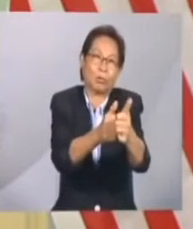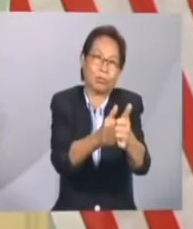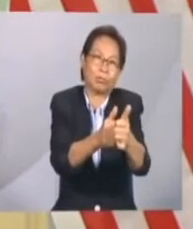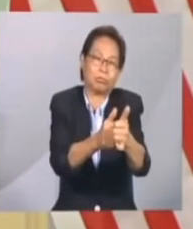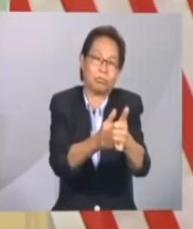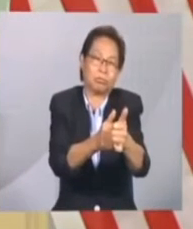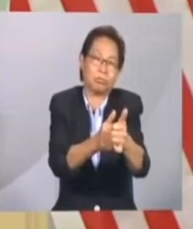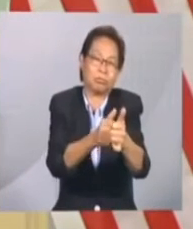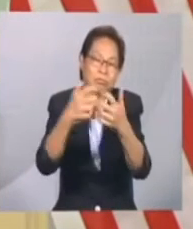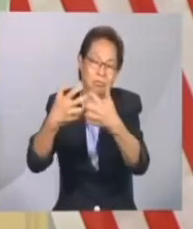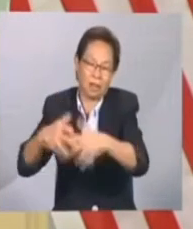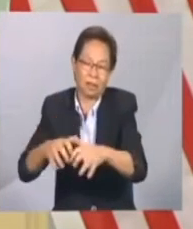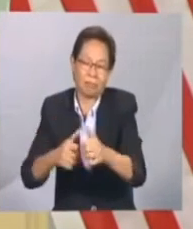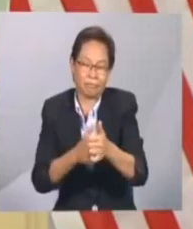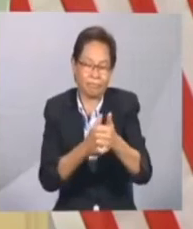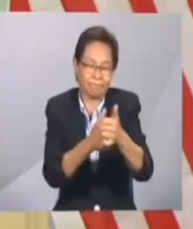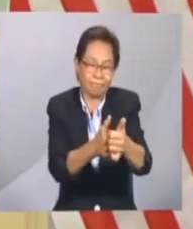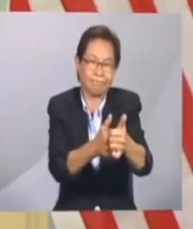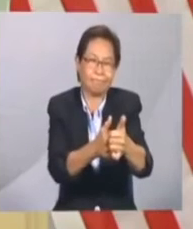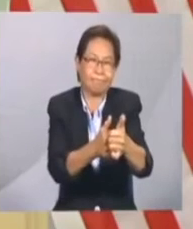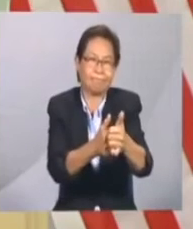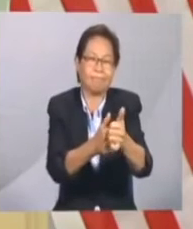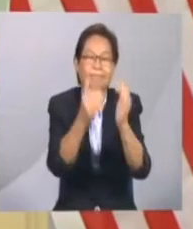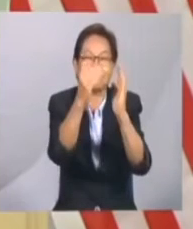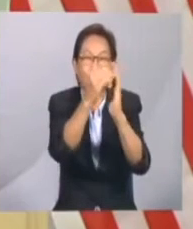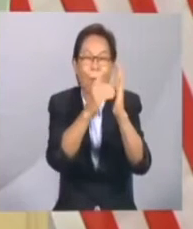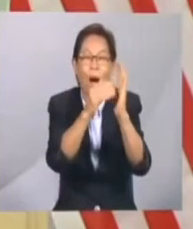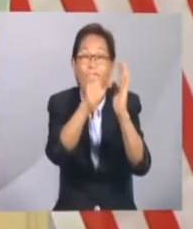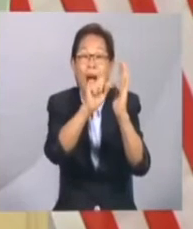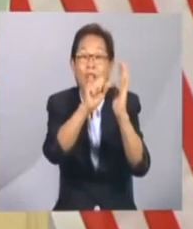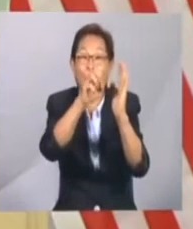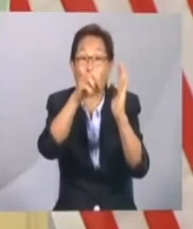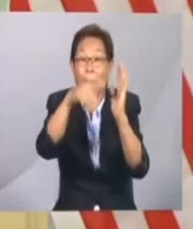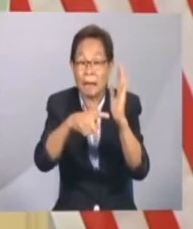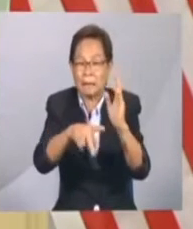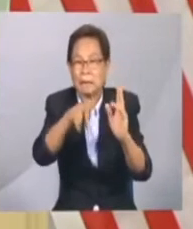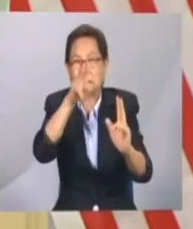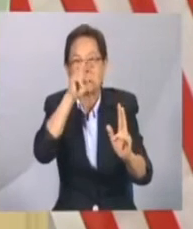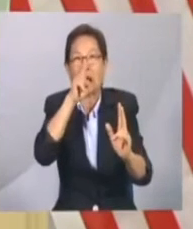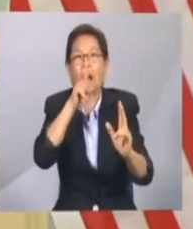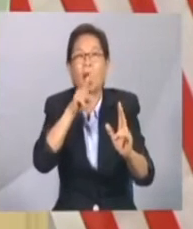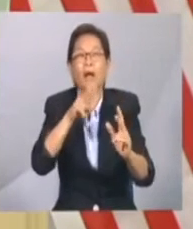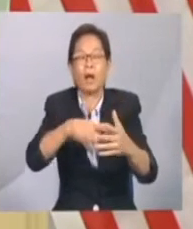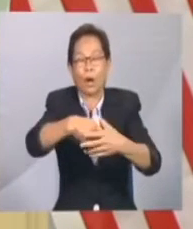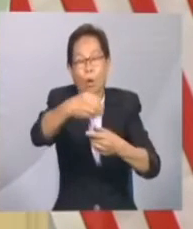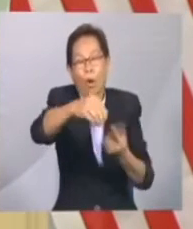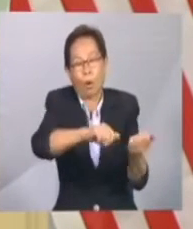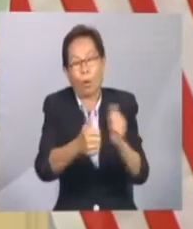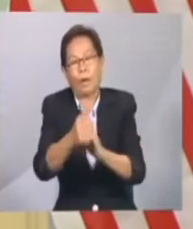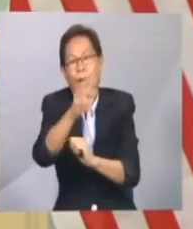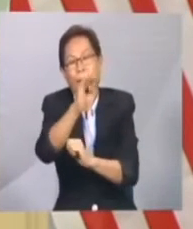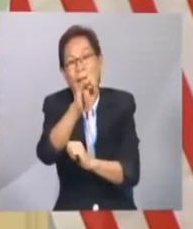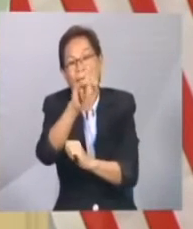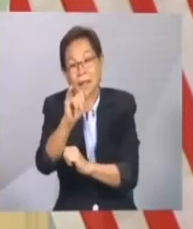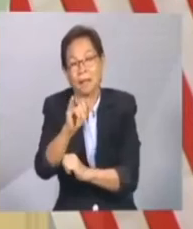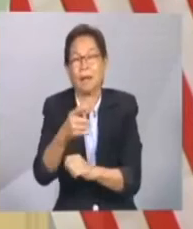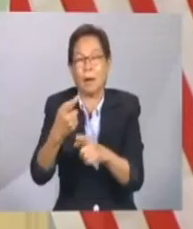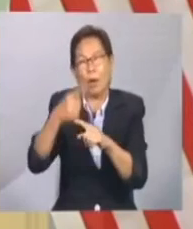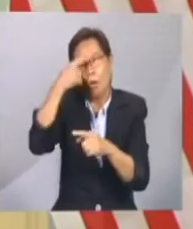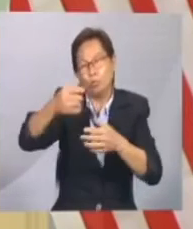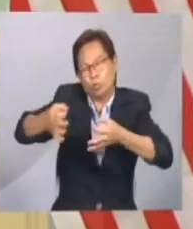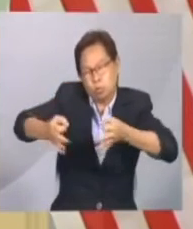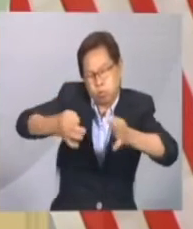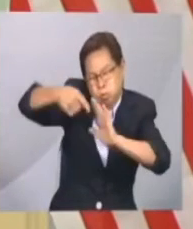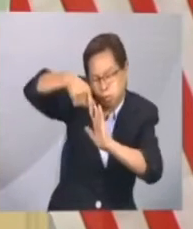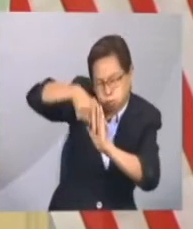katakan adalah tertakluk kepada SOP yang ketat yang dikeluarkan oleh MITI. Walaupun untuk penjelasan